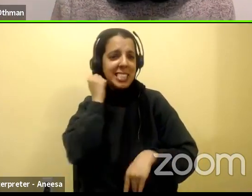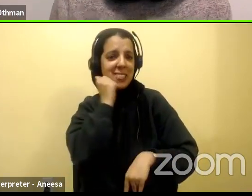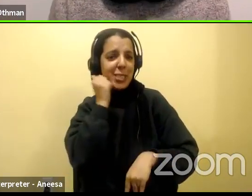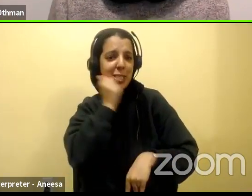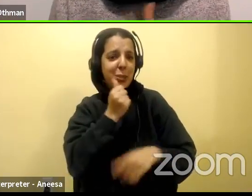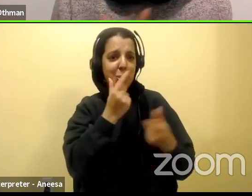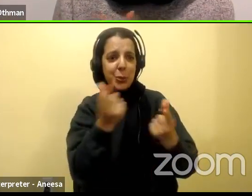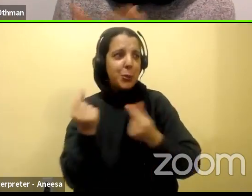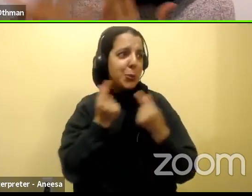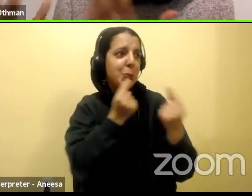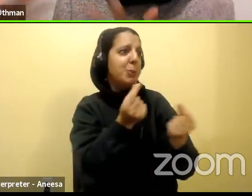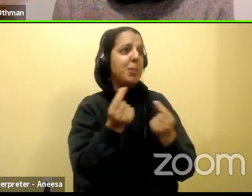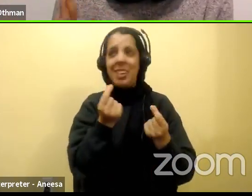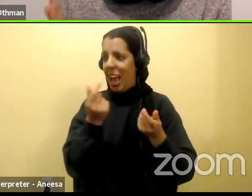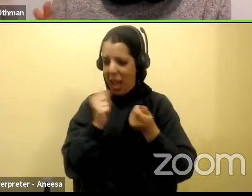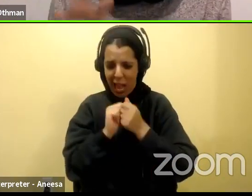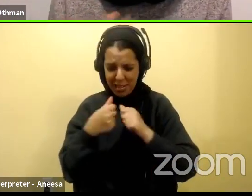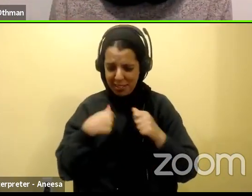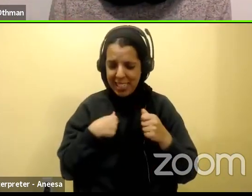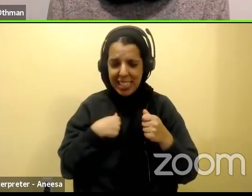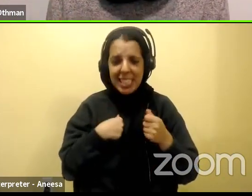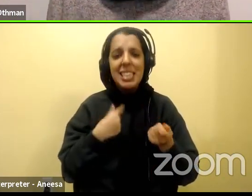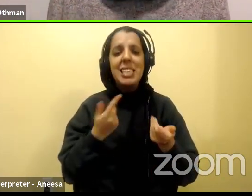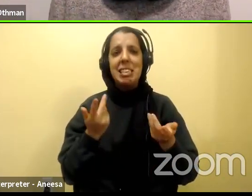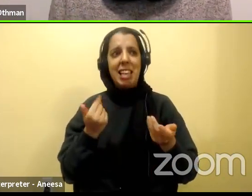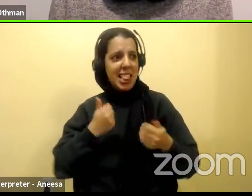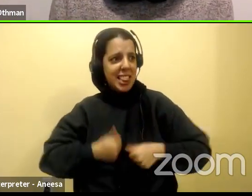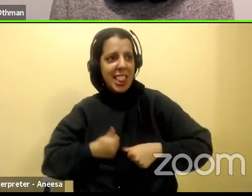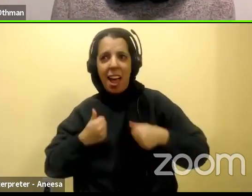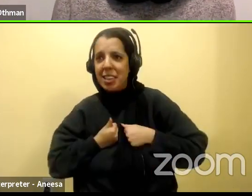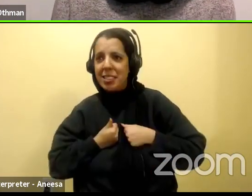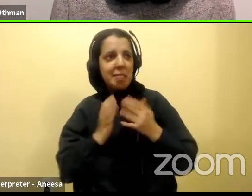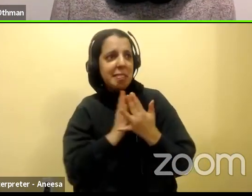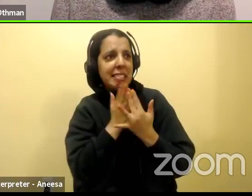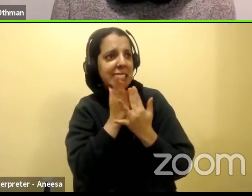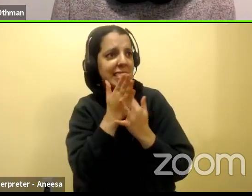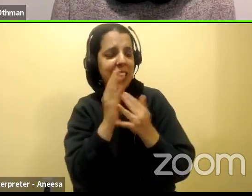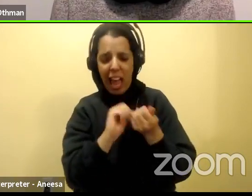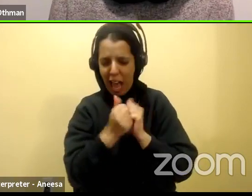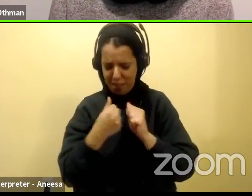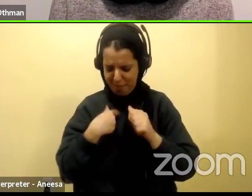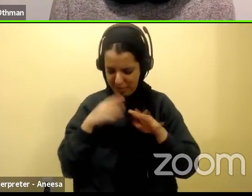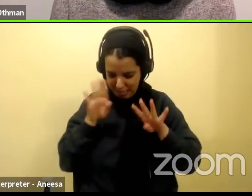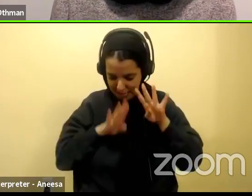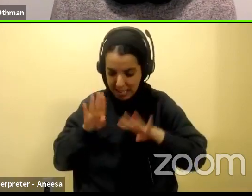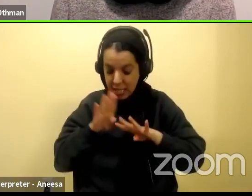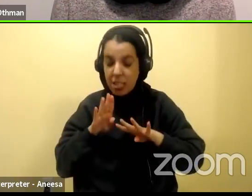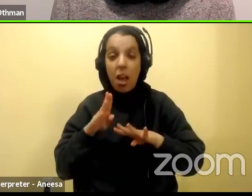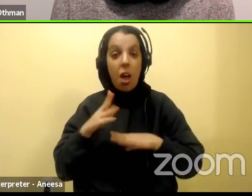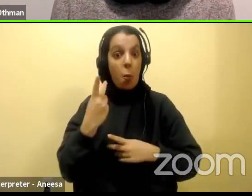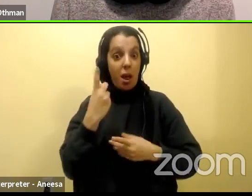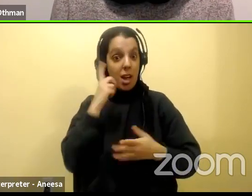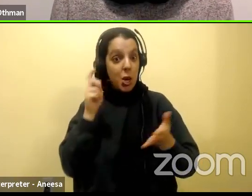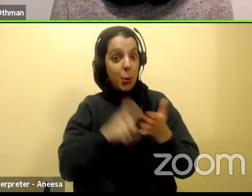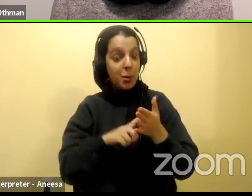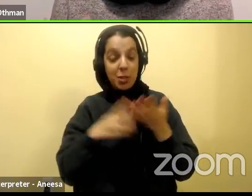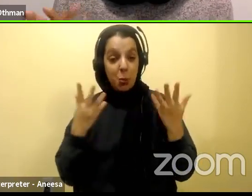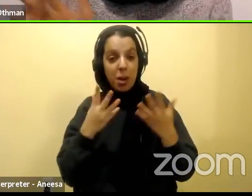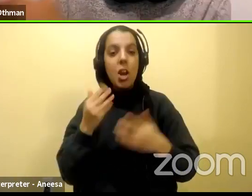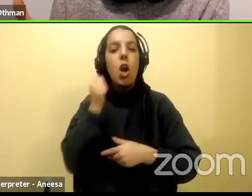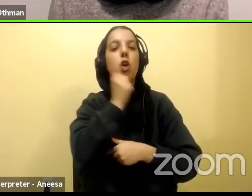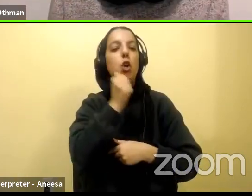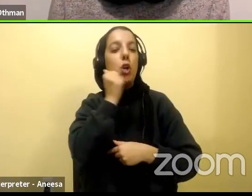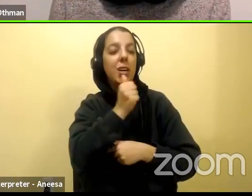know chores or just you know going through my daily life and one thing that I noticed is girls with disabilities are exposed to a